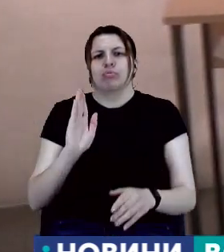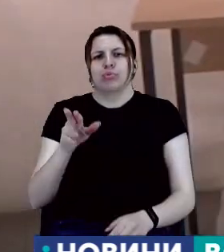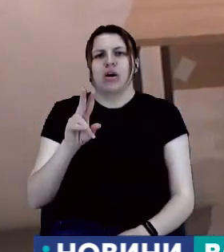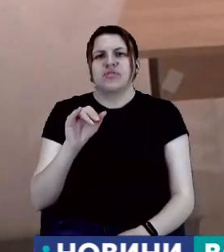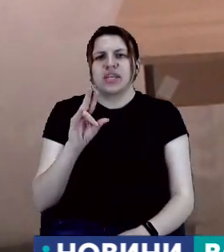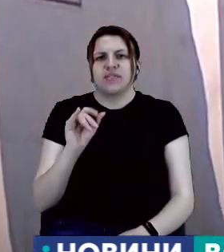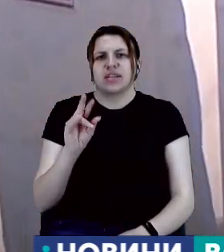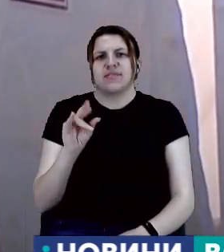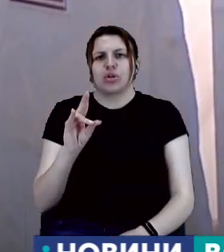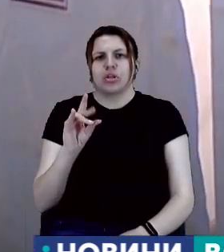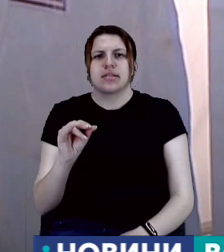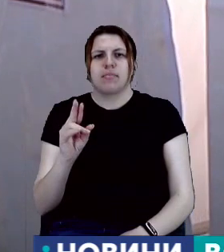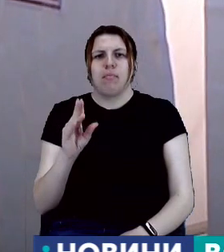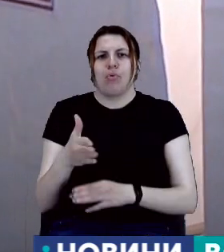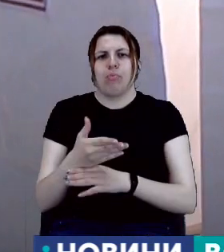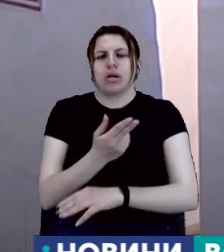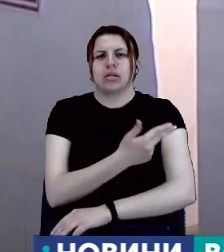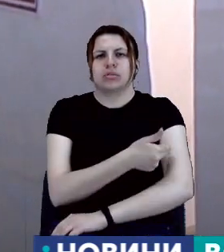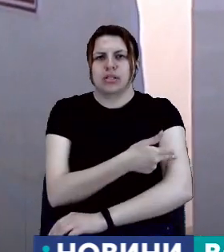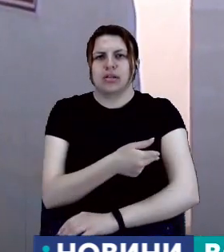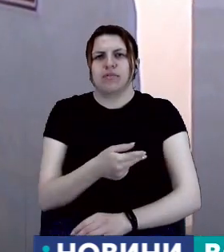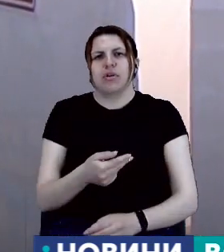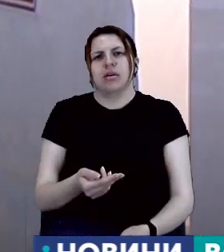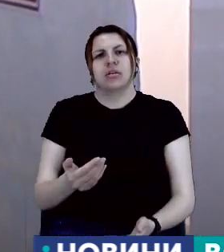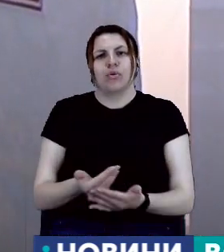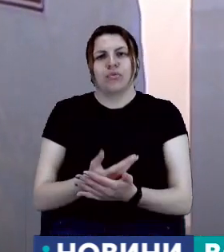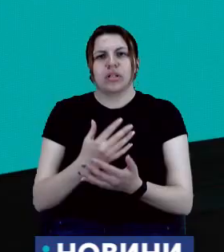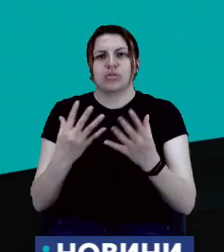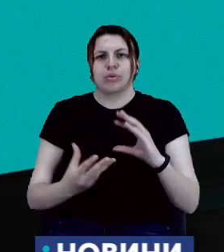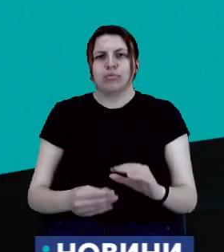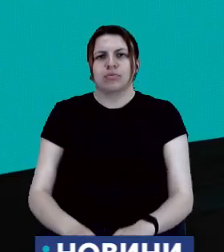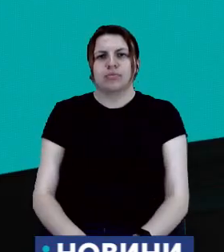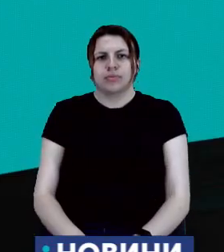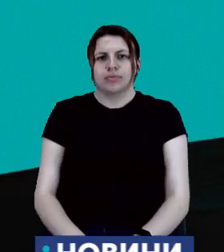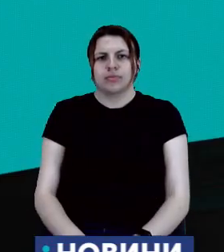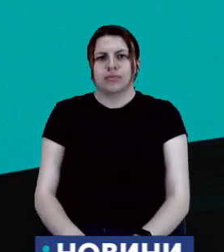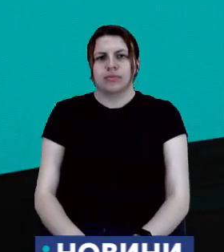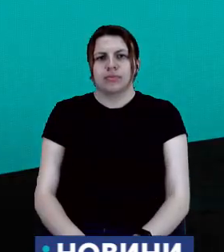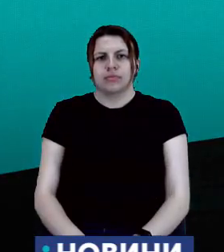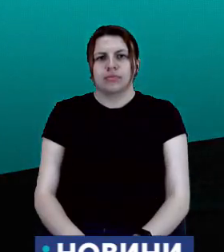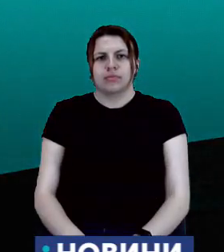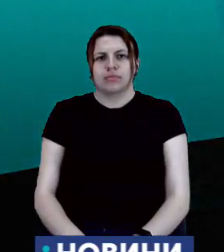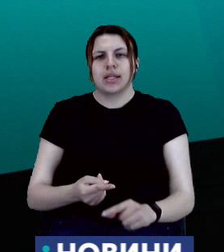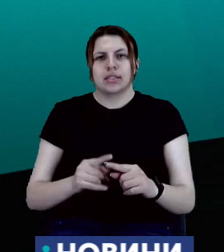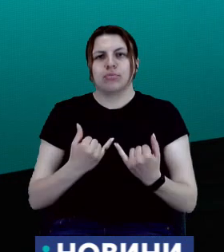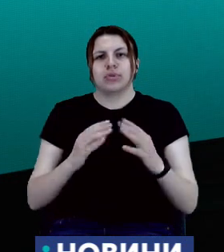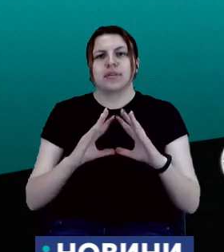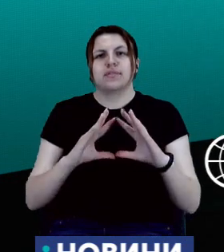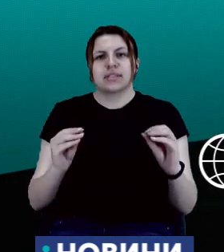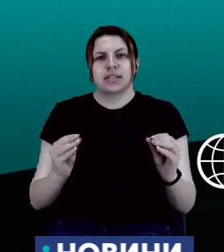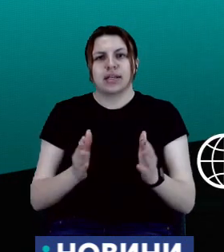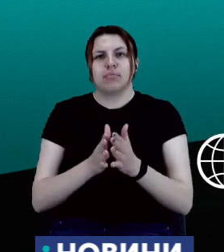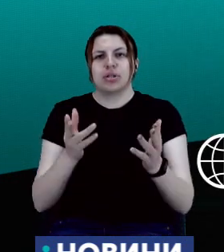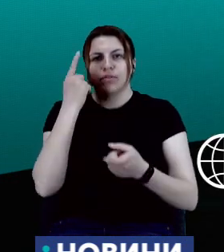та Костянтинівки. Надія Задорожня, Артем Степанов. Новини на Суспільному. На цьому ми на все. Більше інформації